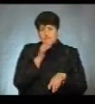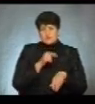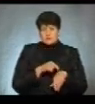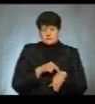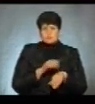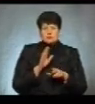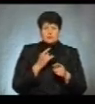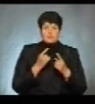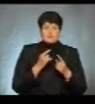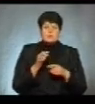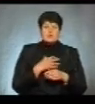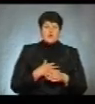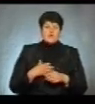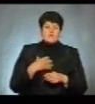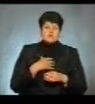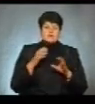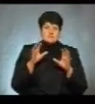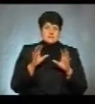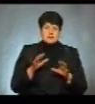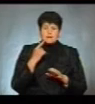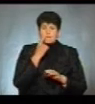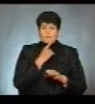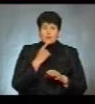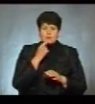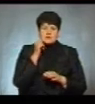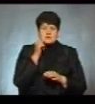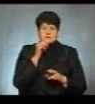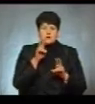що ми будемо говорити про важливий закон про мову, який завтра